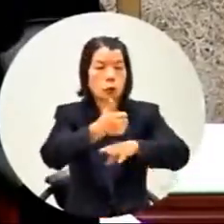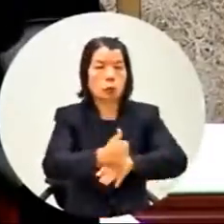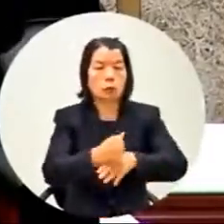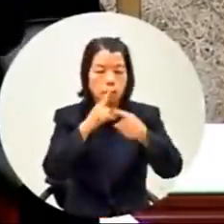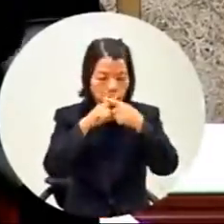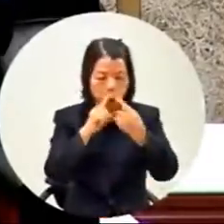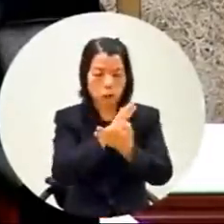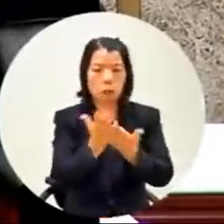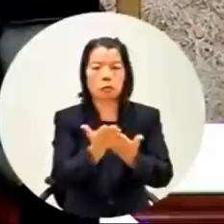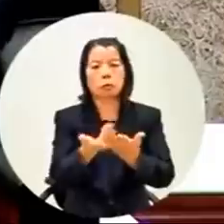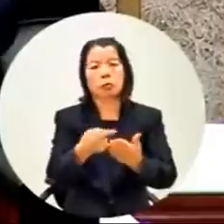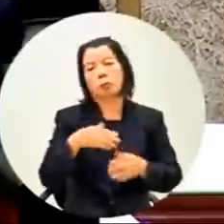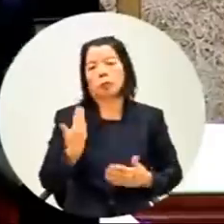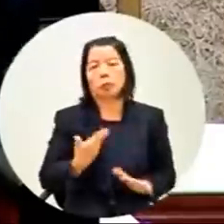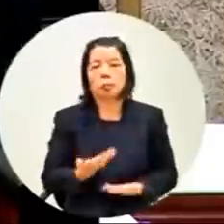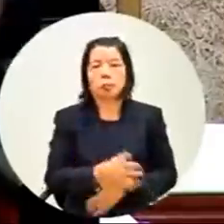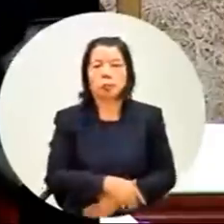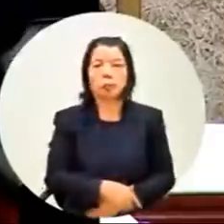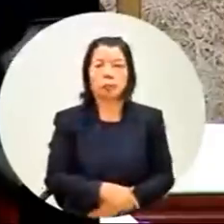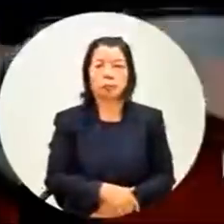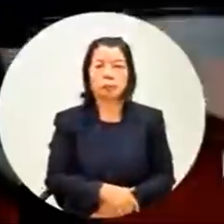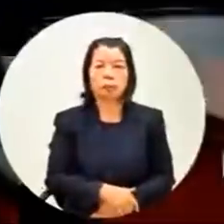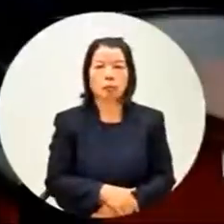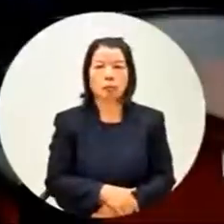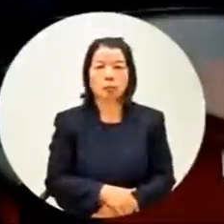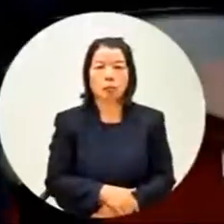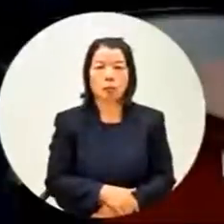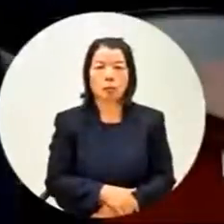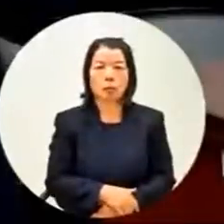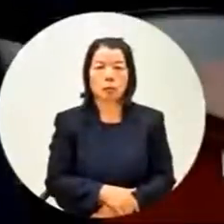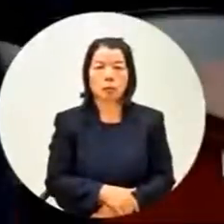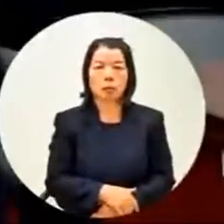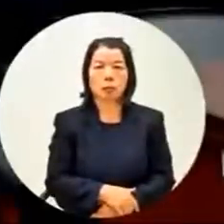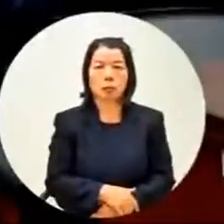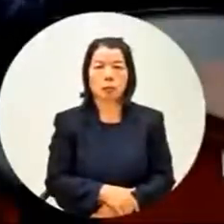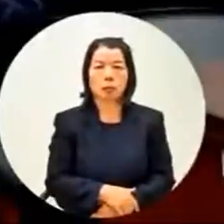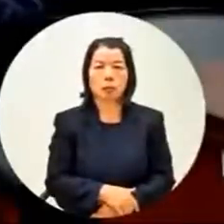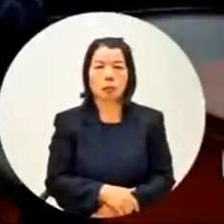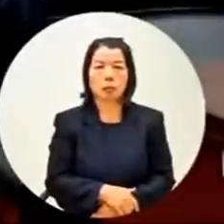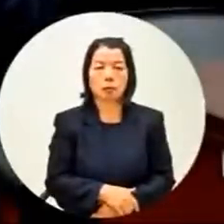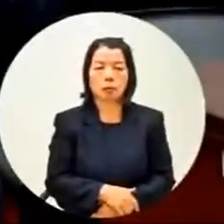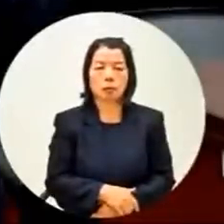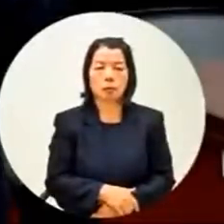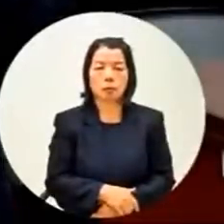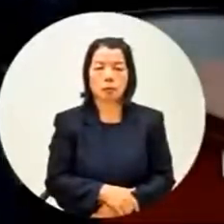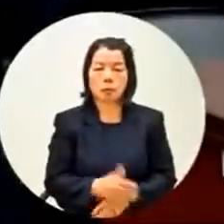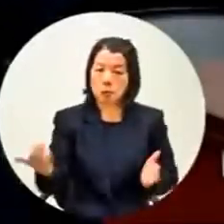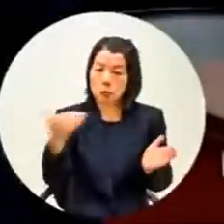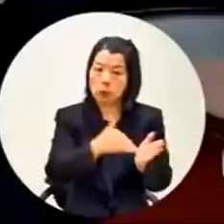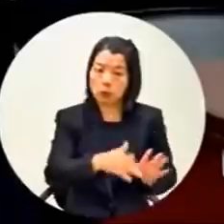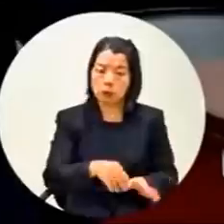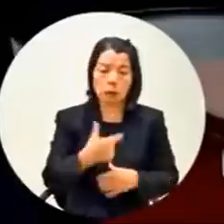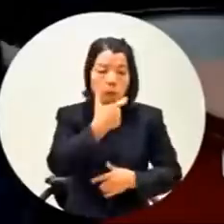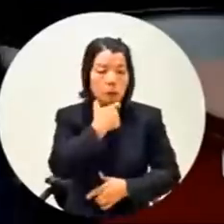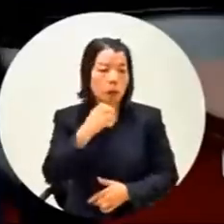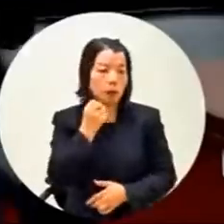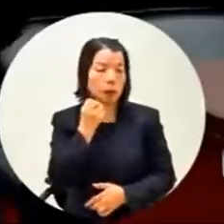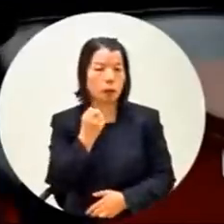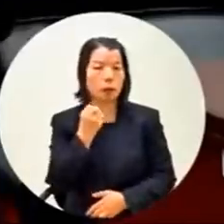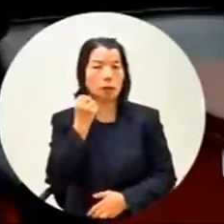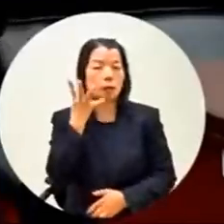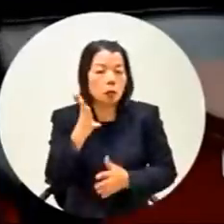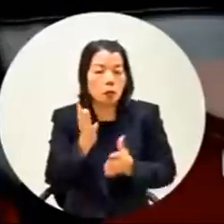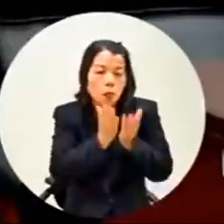道哦，来你请坐，不然你让我再继续请教你一个问题。所以到底这一个唐荣游艇的 BOT